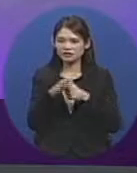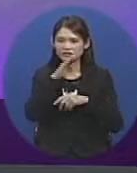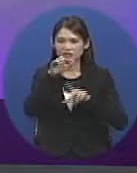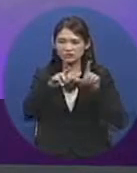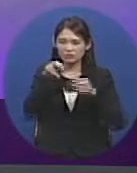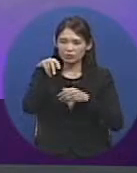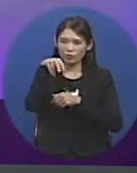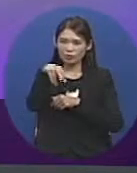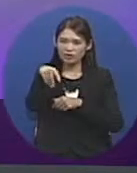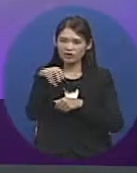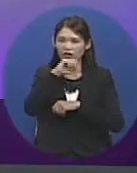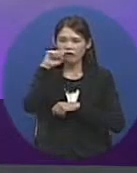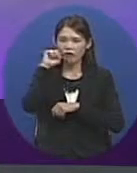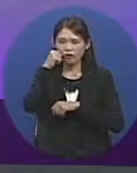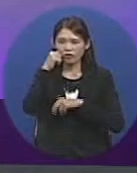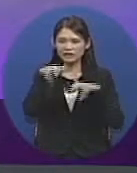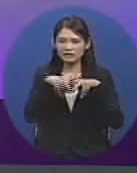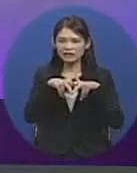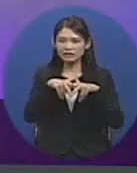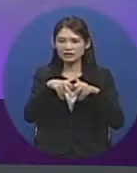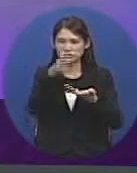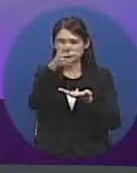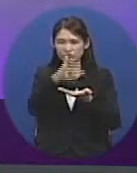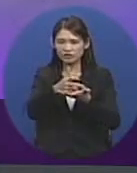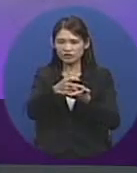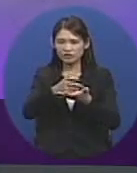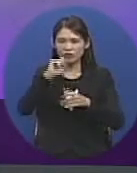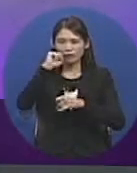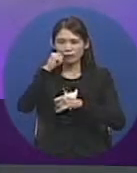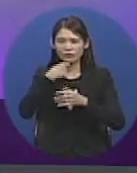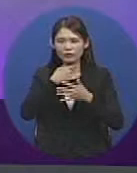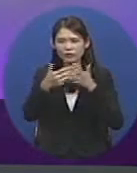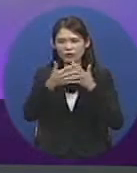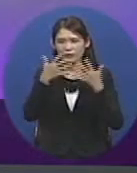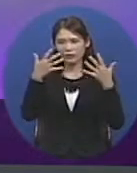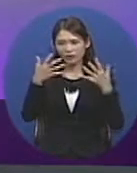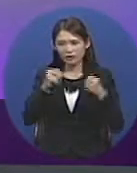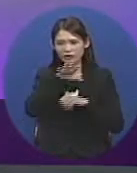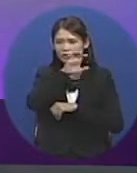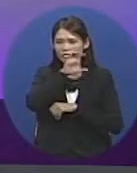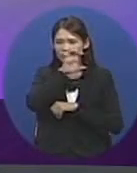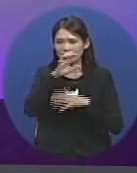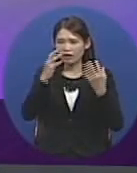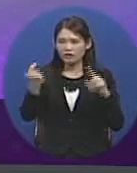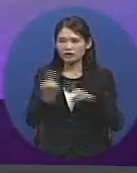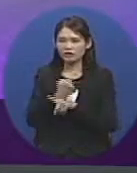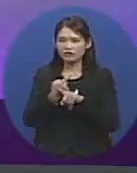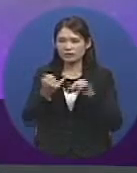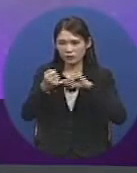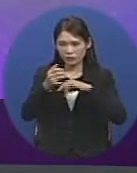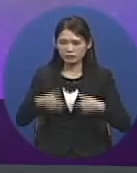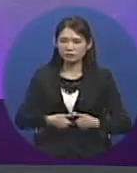보행상의 어려움을 겪는 장애인이 주차를 하는데 많은 불편을 겪고 있다는 점도 시급히 개선되어야 할